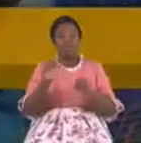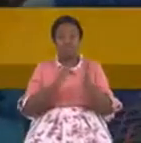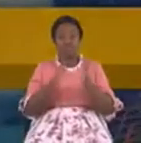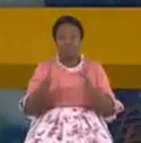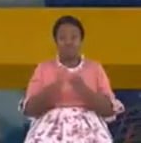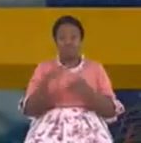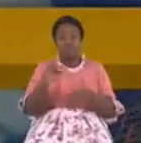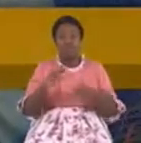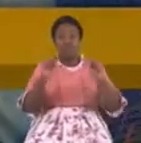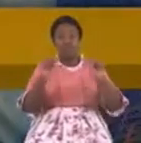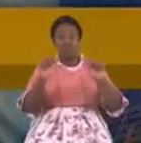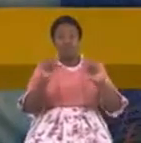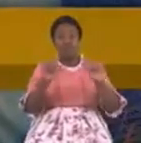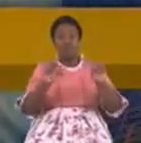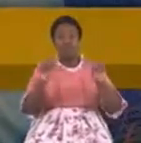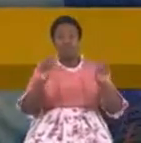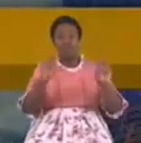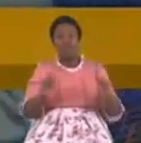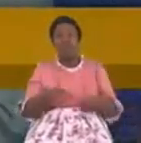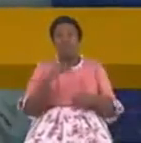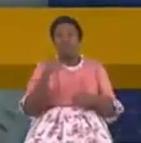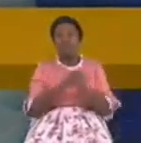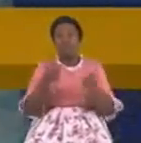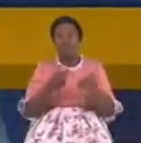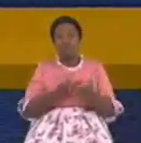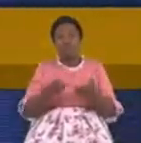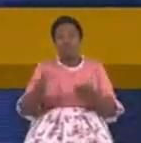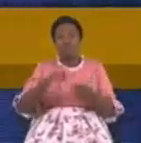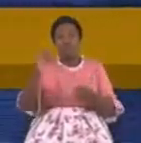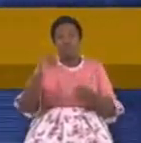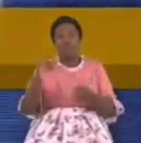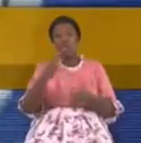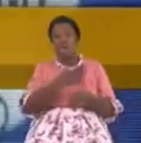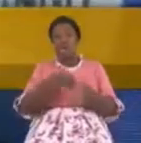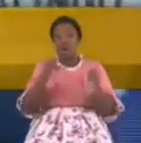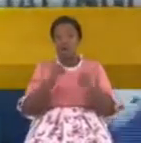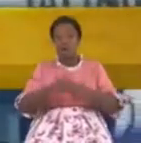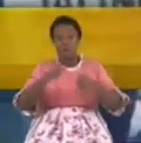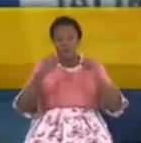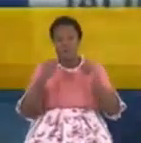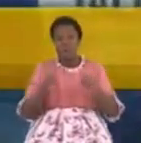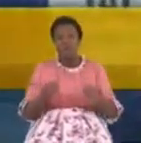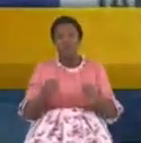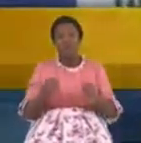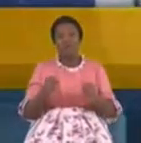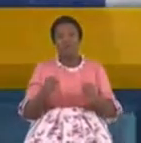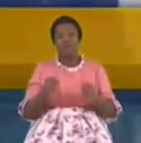otite na ike site na mmụọ nsọ na ike, o wee